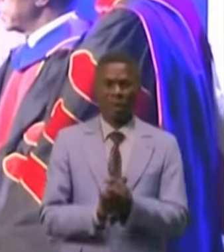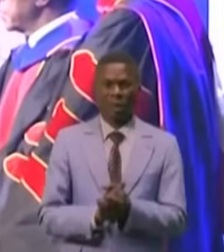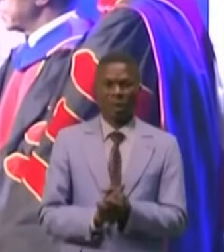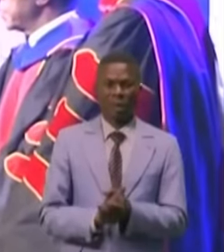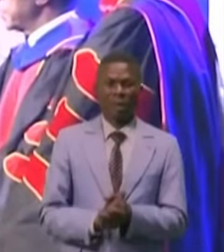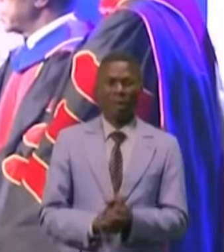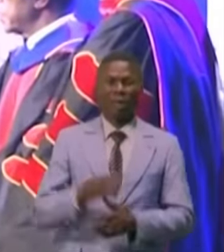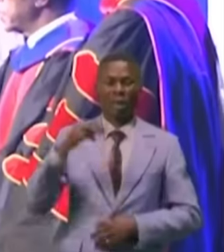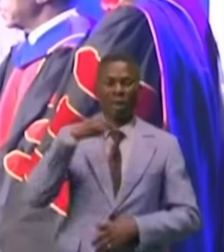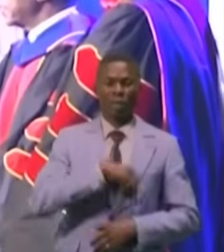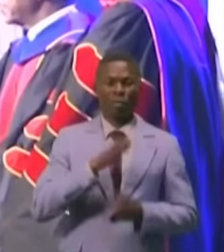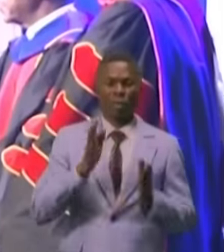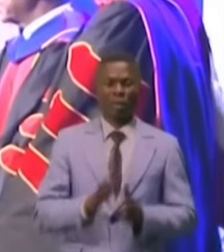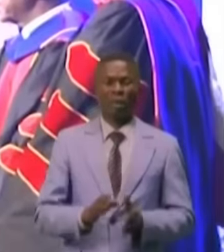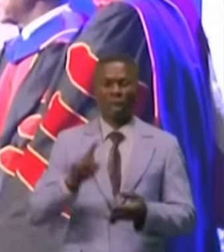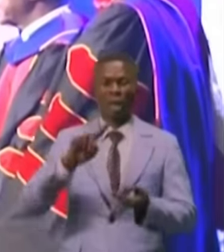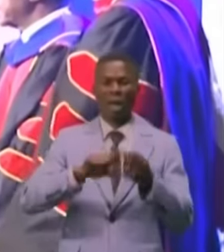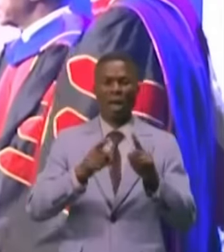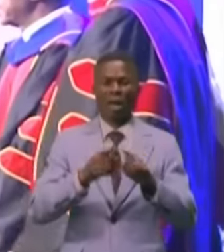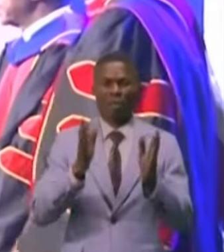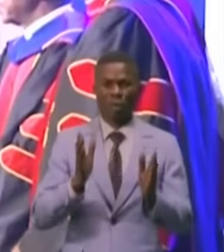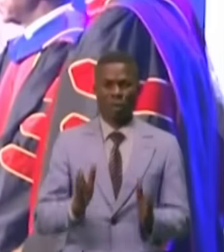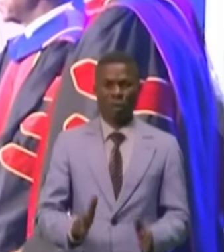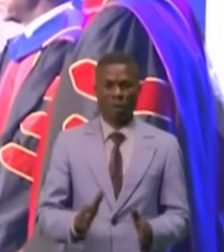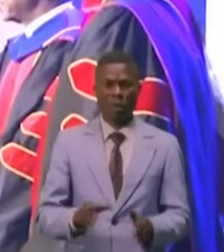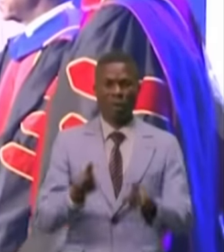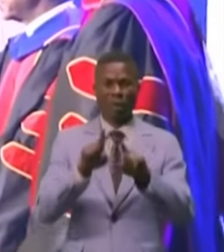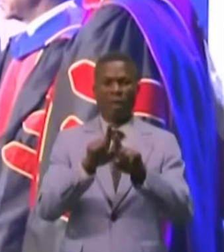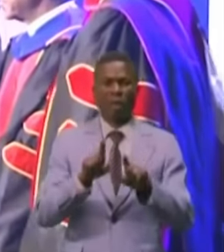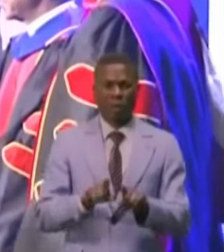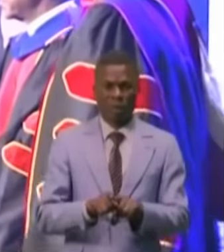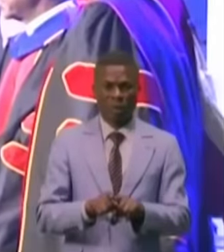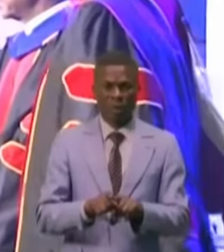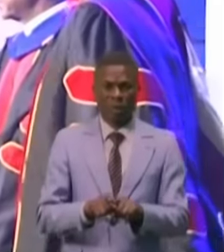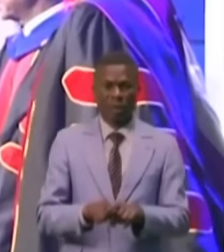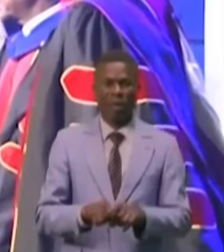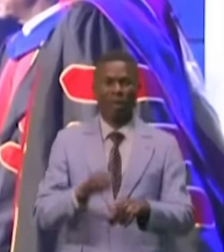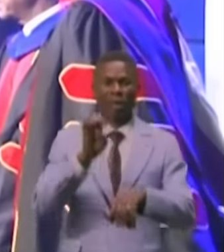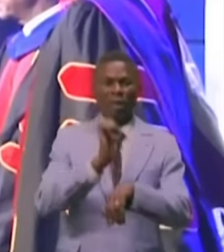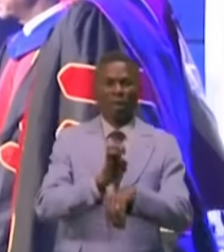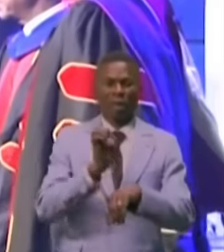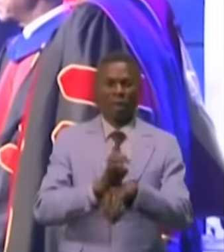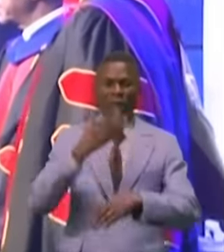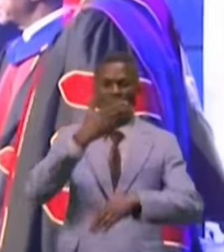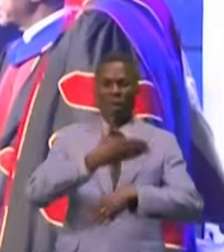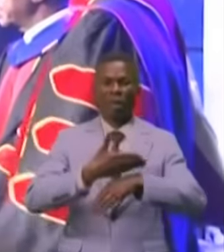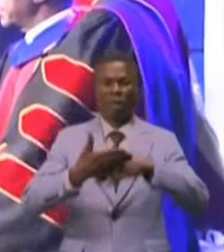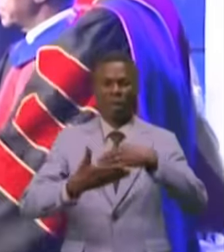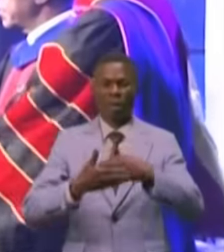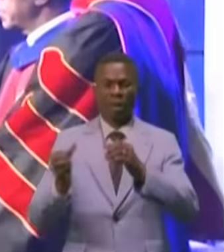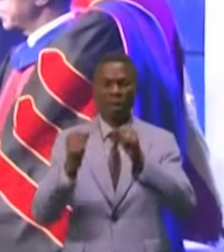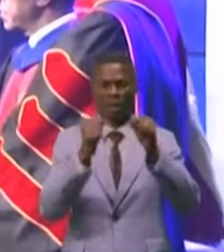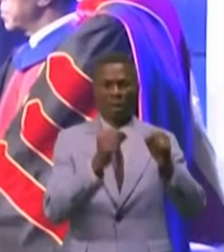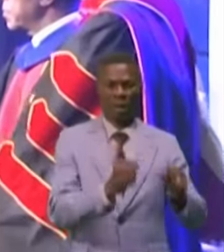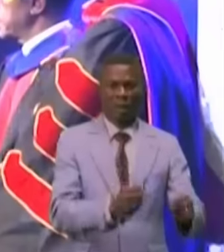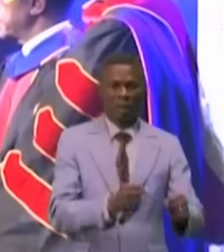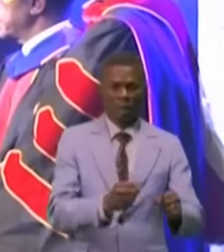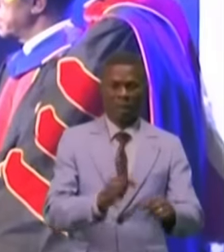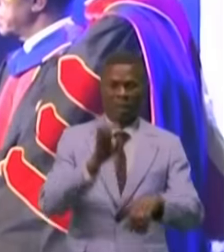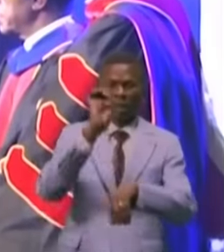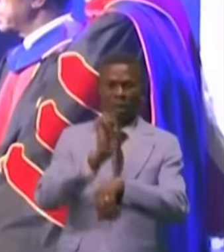apostolique attesté et un ministère d'implantation. Les